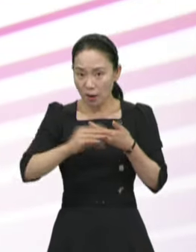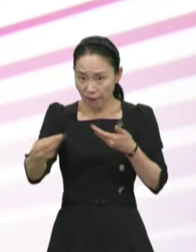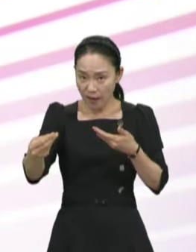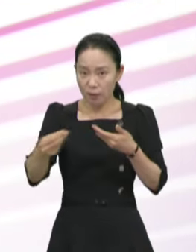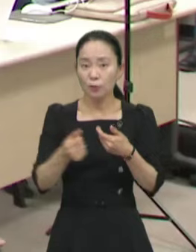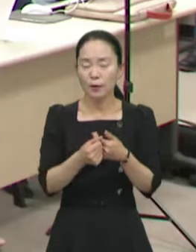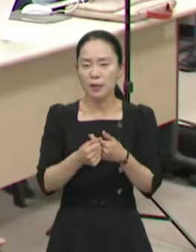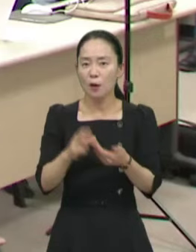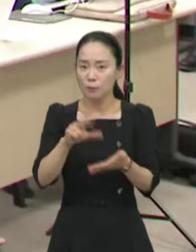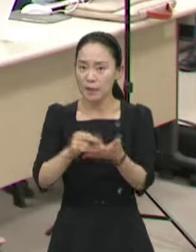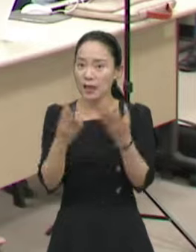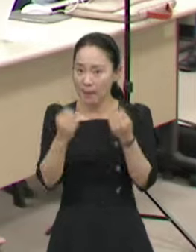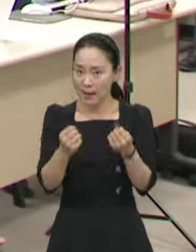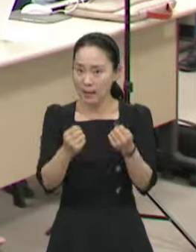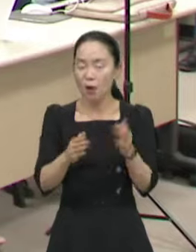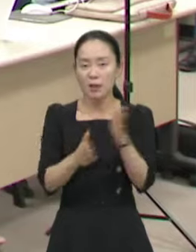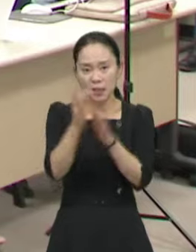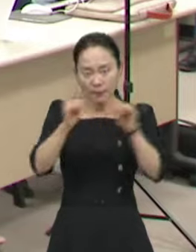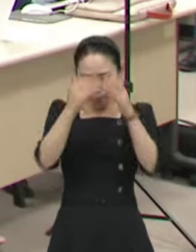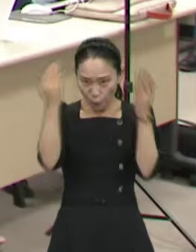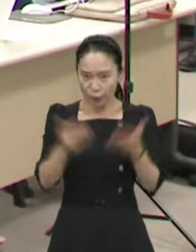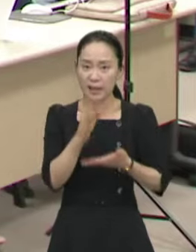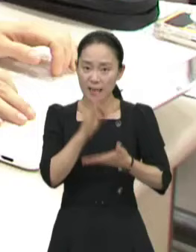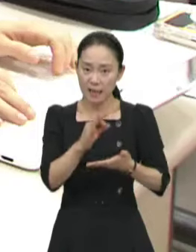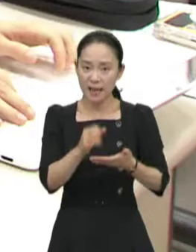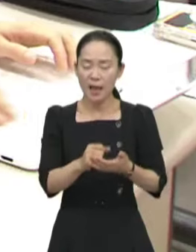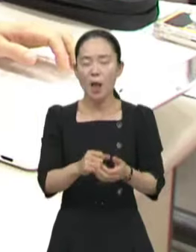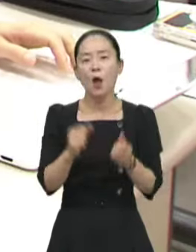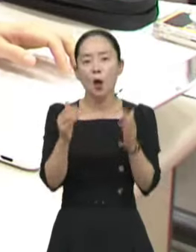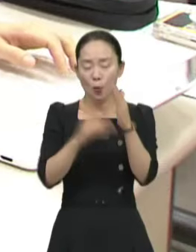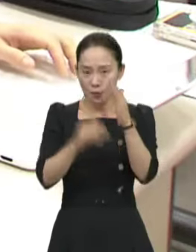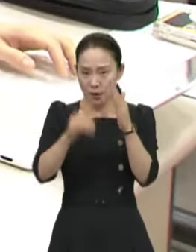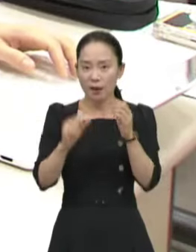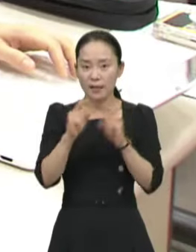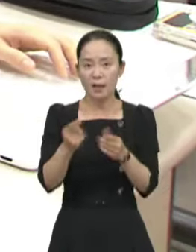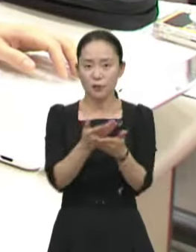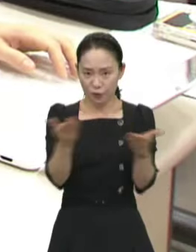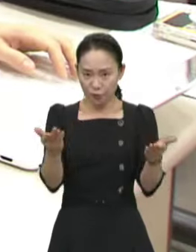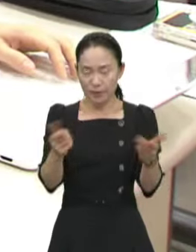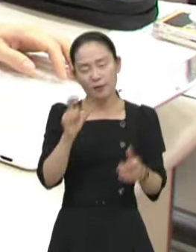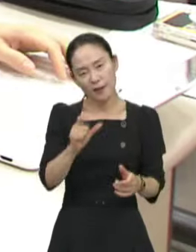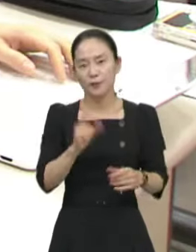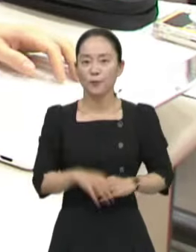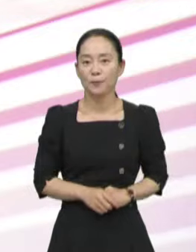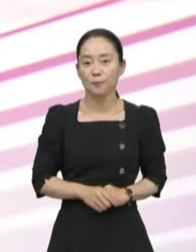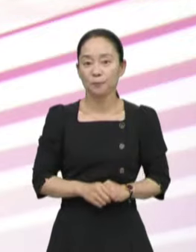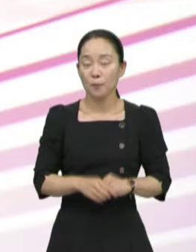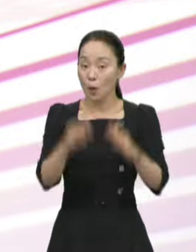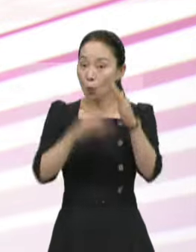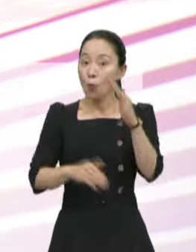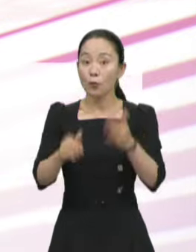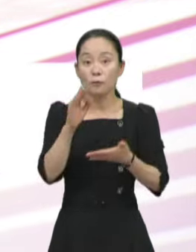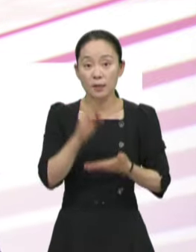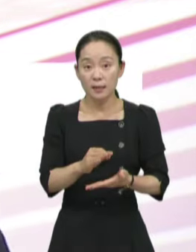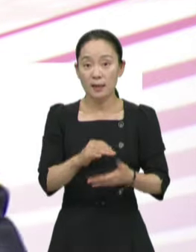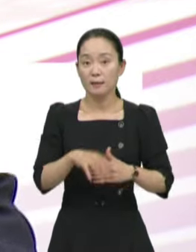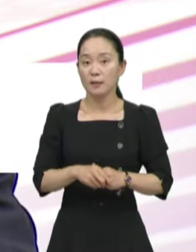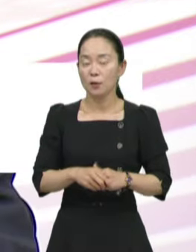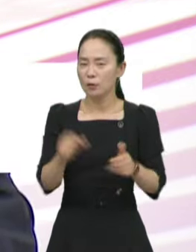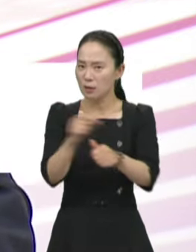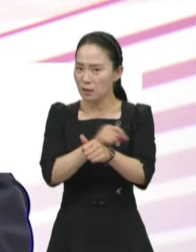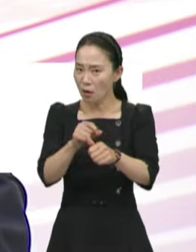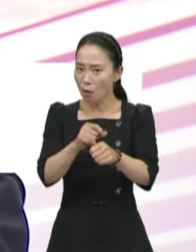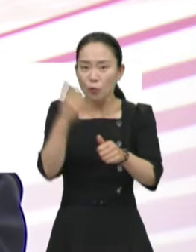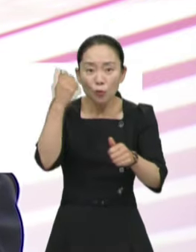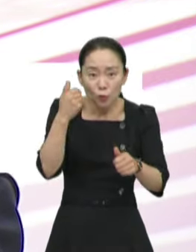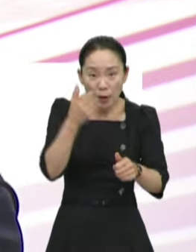많았던 시민 전체의 재산에 대해 공정한 기회가 주어진 것이라고 강조했습니다. 공유 재산은 특정